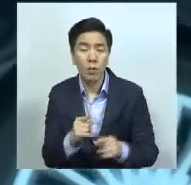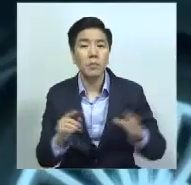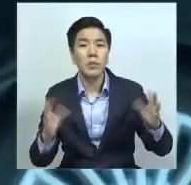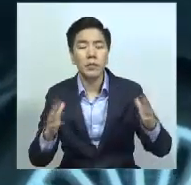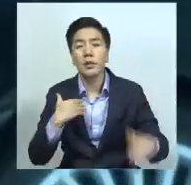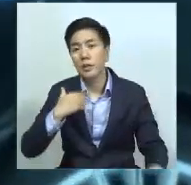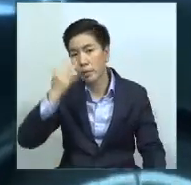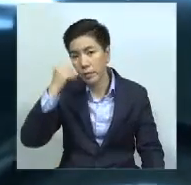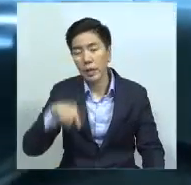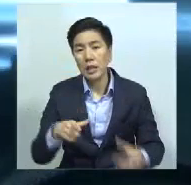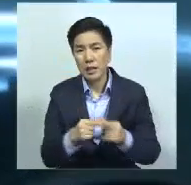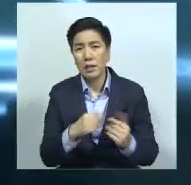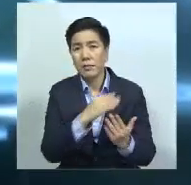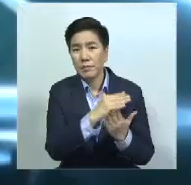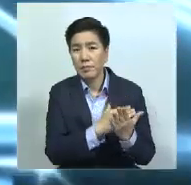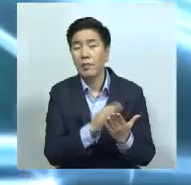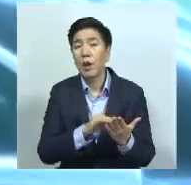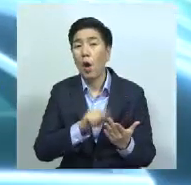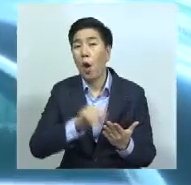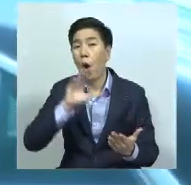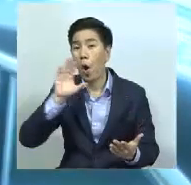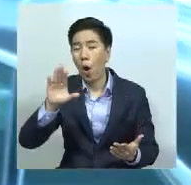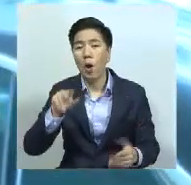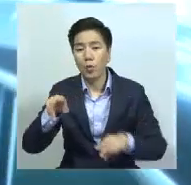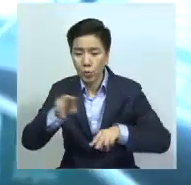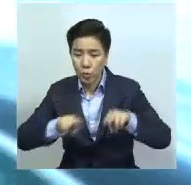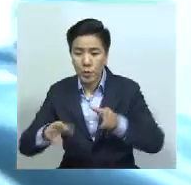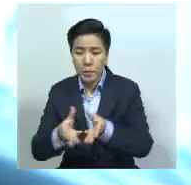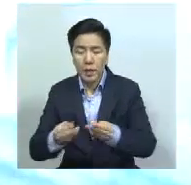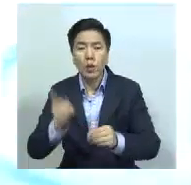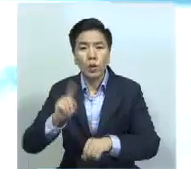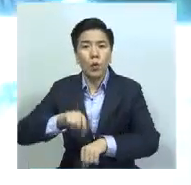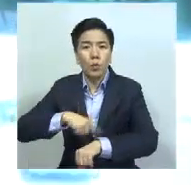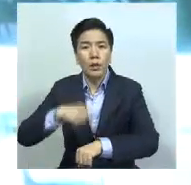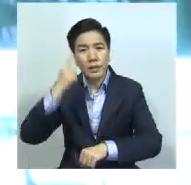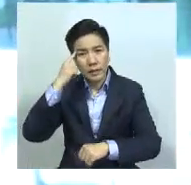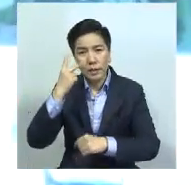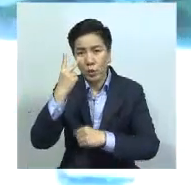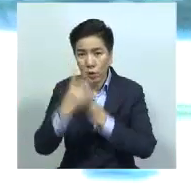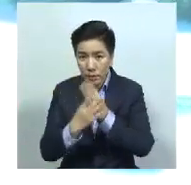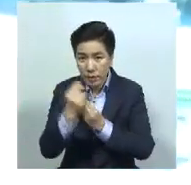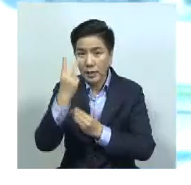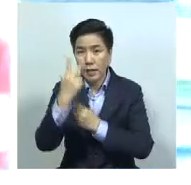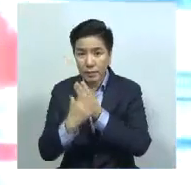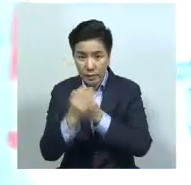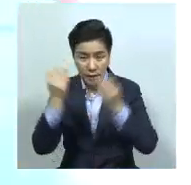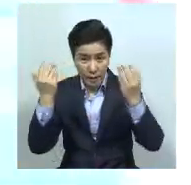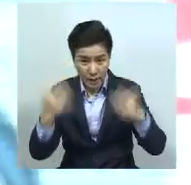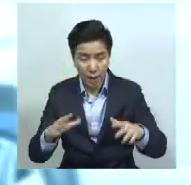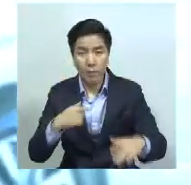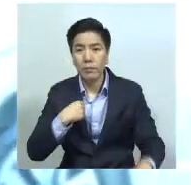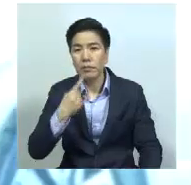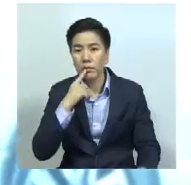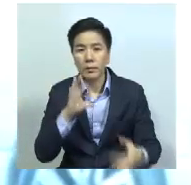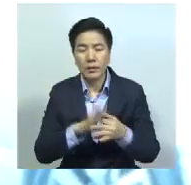ภาเพราะเรื่องอยู่ในขั้นตอนของผู้ตรวจการแผ่นดินคาดว่าจะใช้เวลาในการพิจารณาประมาณ 2-3 สัปดาห์พร้อมทั้ง